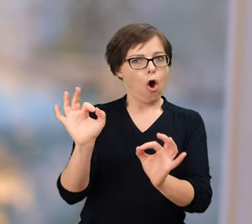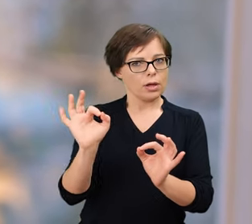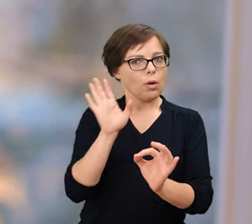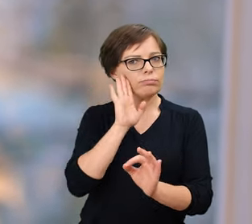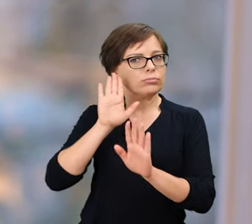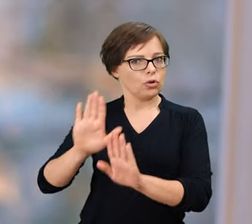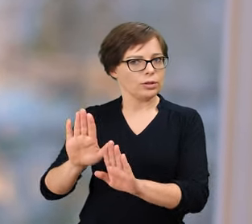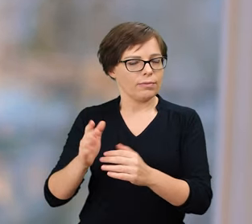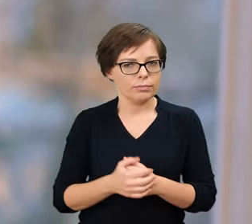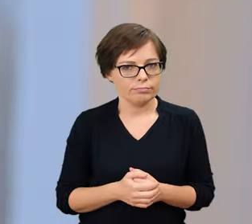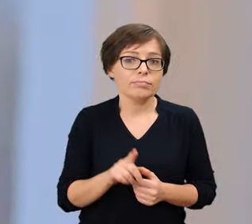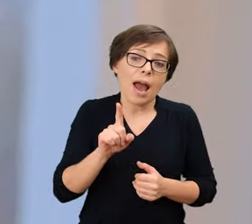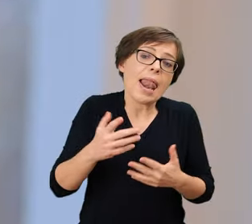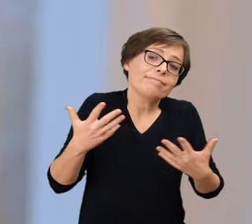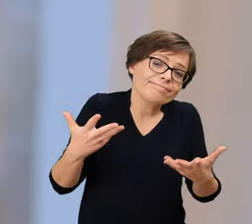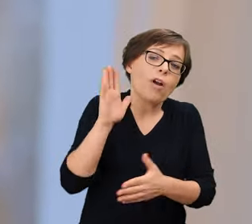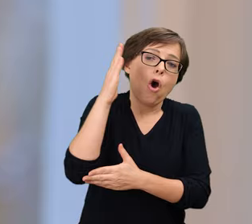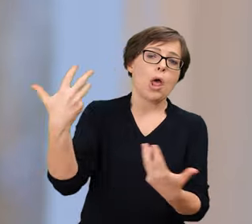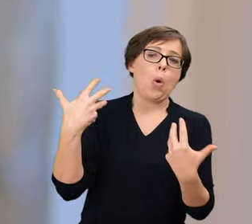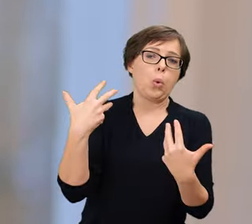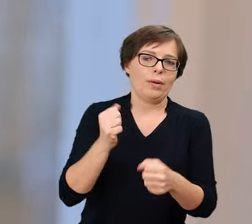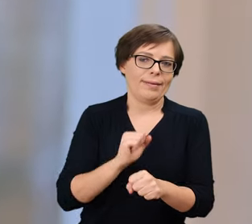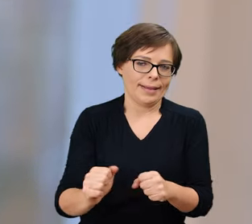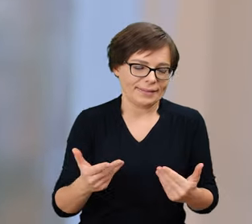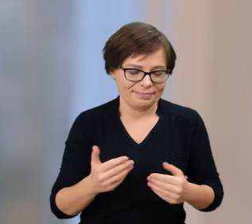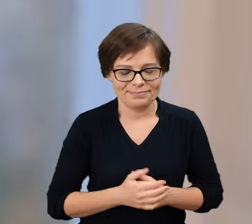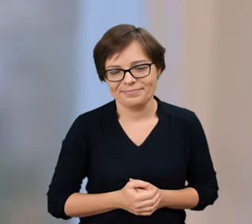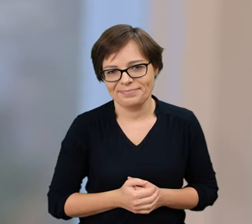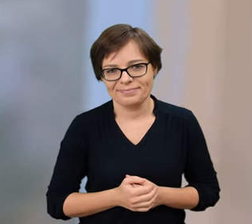dlatego trochę od nich wieje. Ale